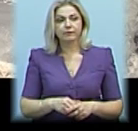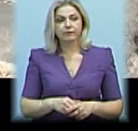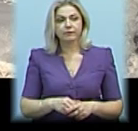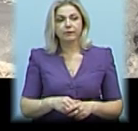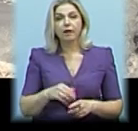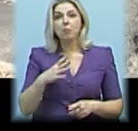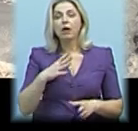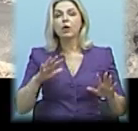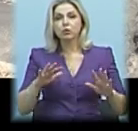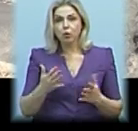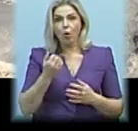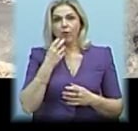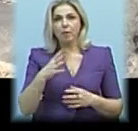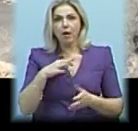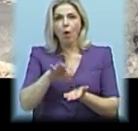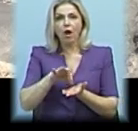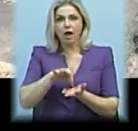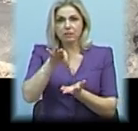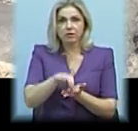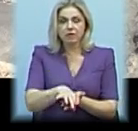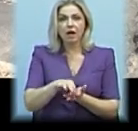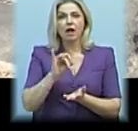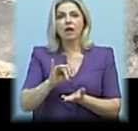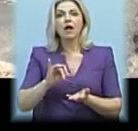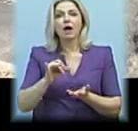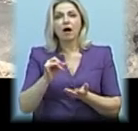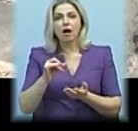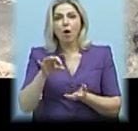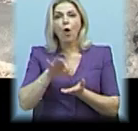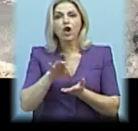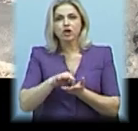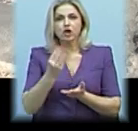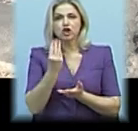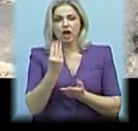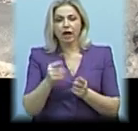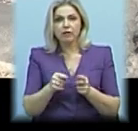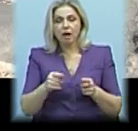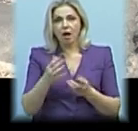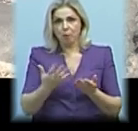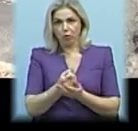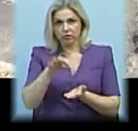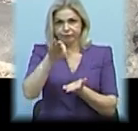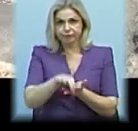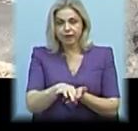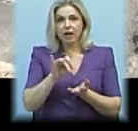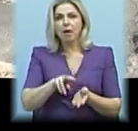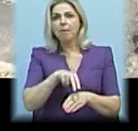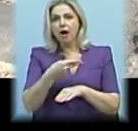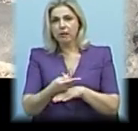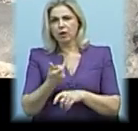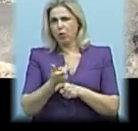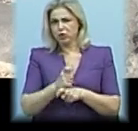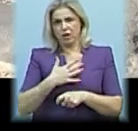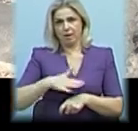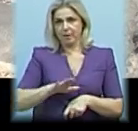коли хлопці просто застрягали колесами, коли у них просто менше саме колесо за шириною, і воно просто провалювалось. І падали, дуже неприємно